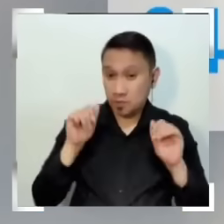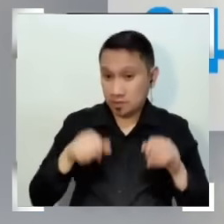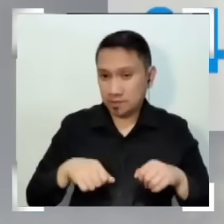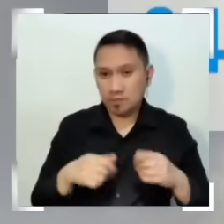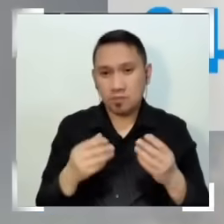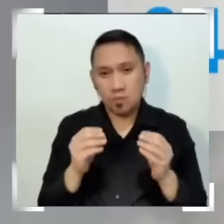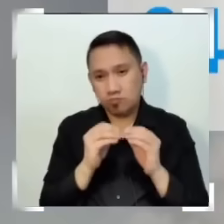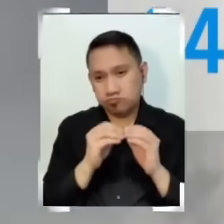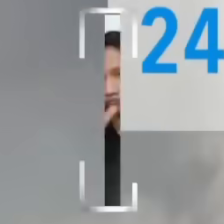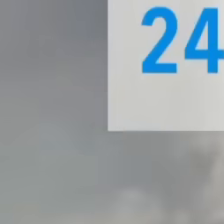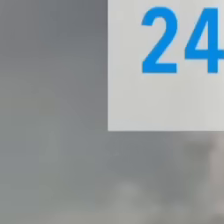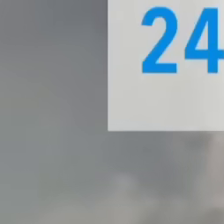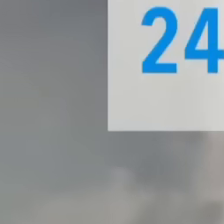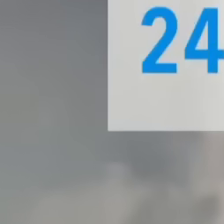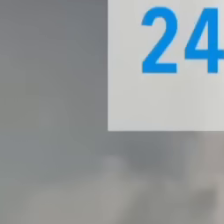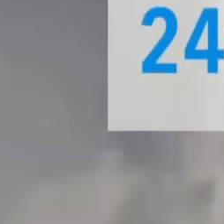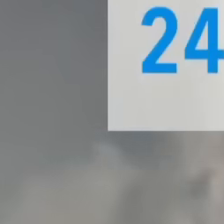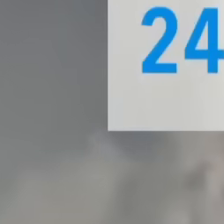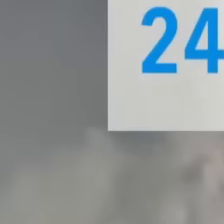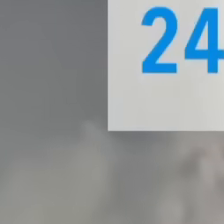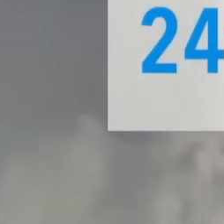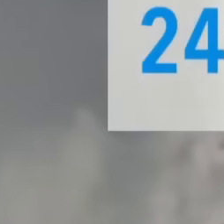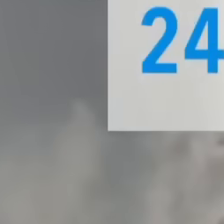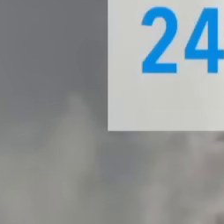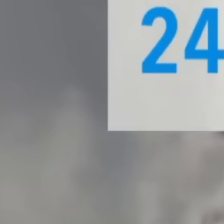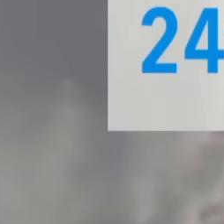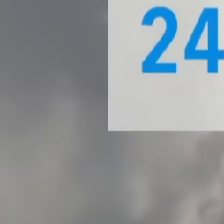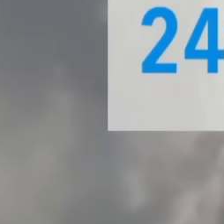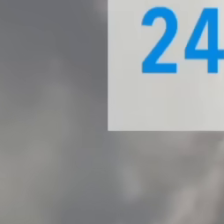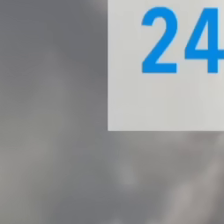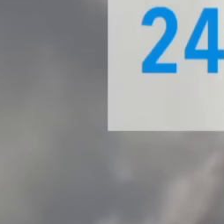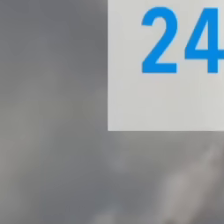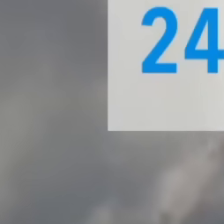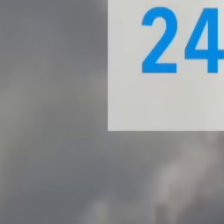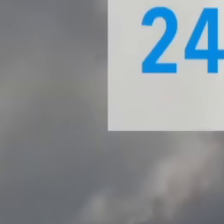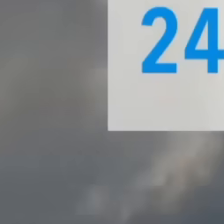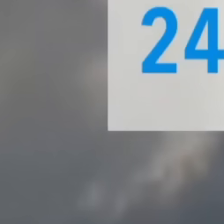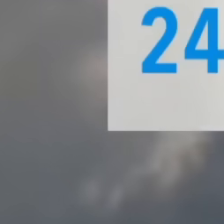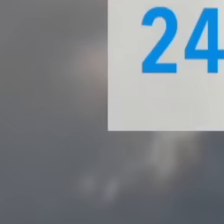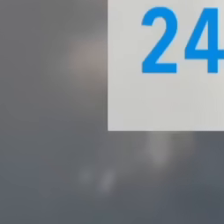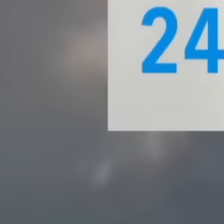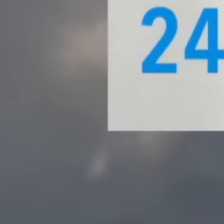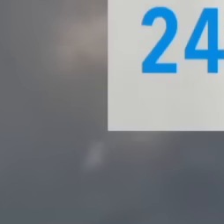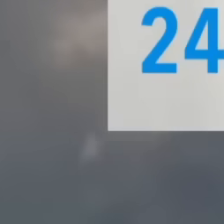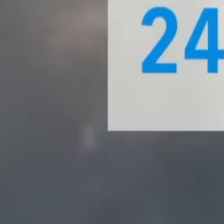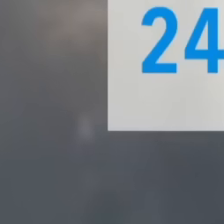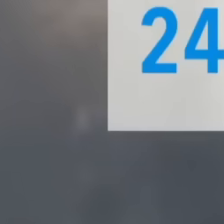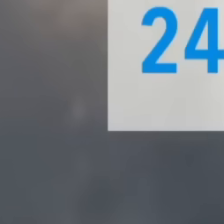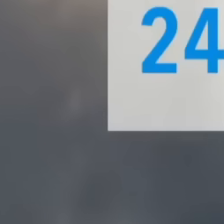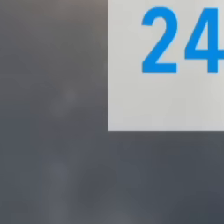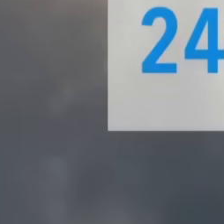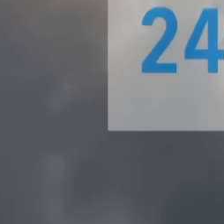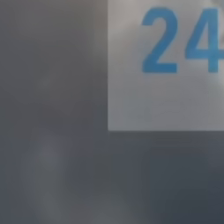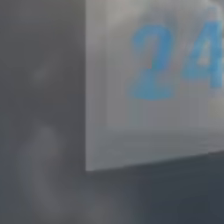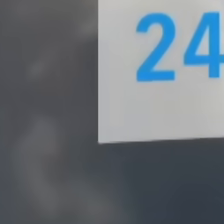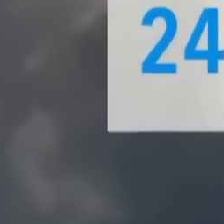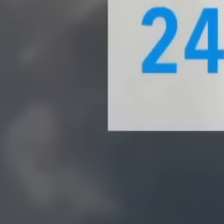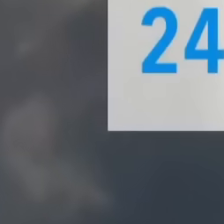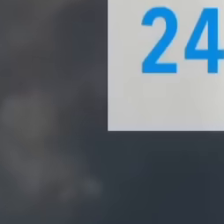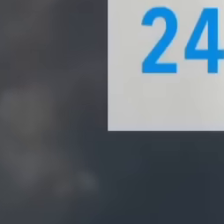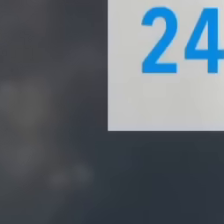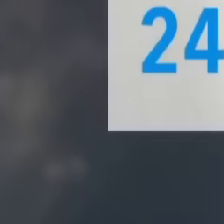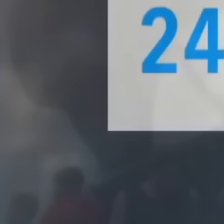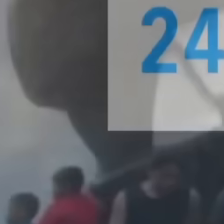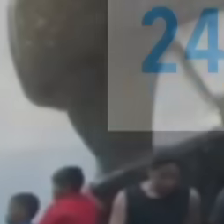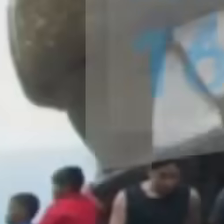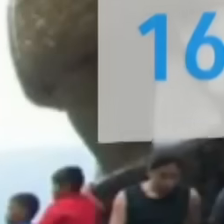malaki po ang tsansa ng ulan sa Tugigaraw pagsapit ng Miyerkules, pero unti-unting gaganda ang panahon pagsapit naman ng Thursday.